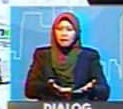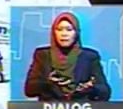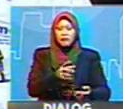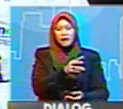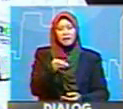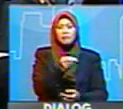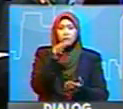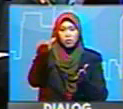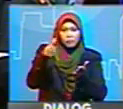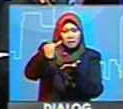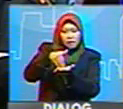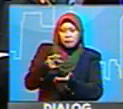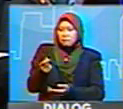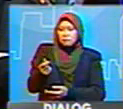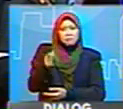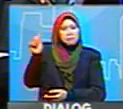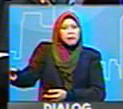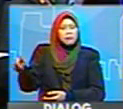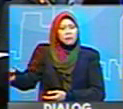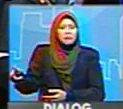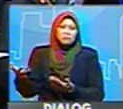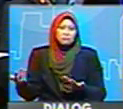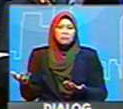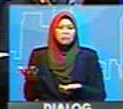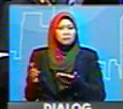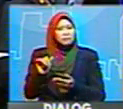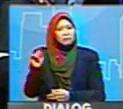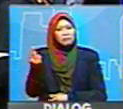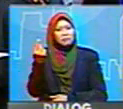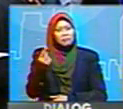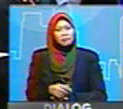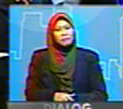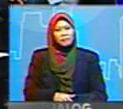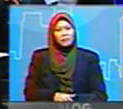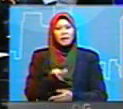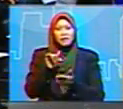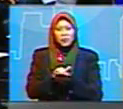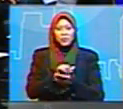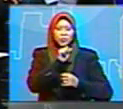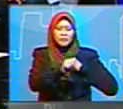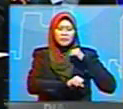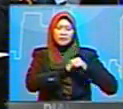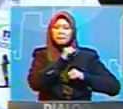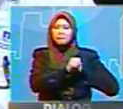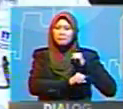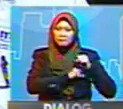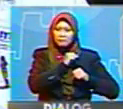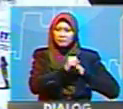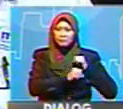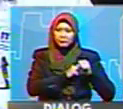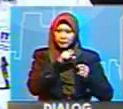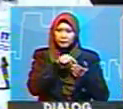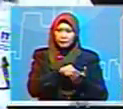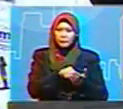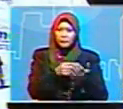saja tak tahu berapa Timbangan dan sebagainya Itu yang saya fahamkan jadi ini merupakan sikap sikap ini yang saya